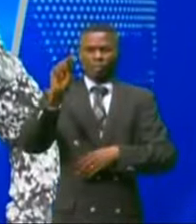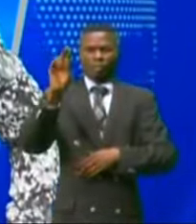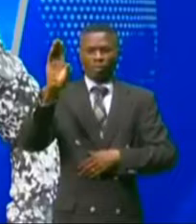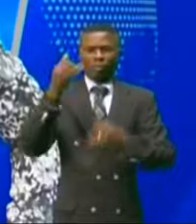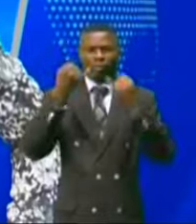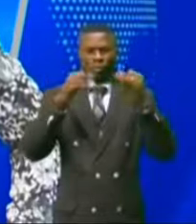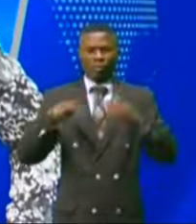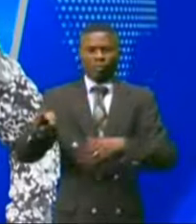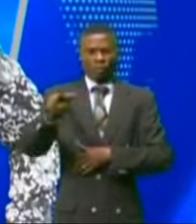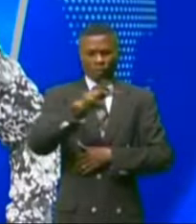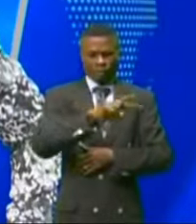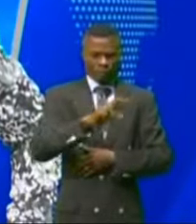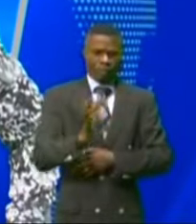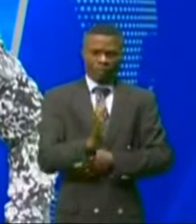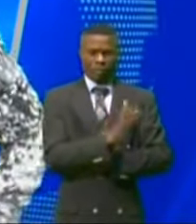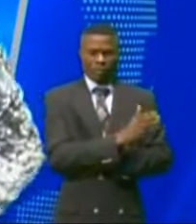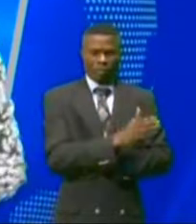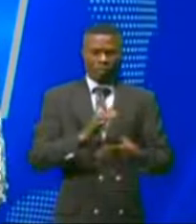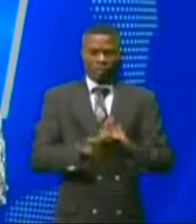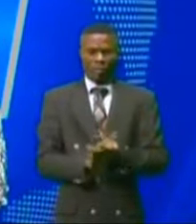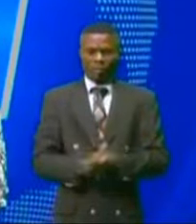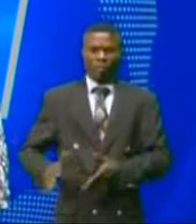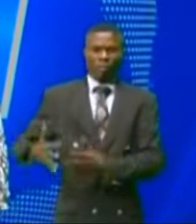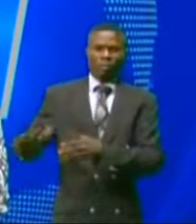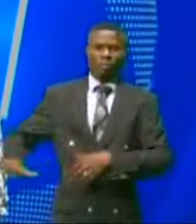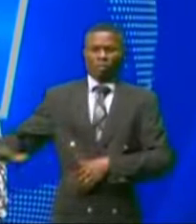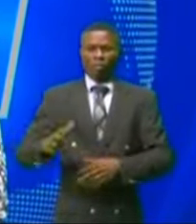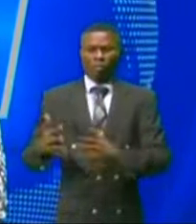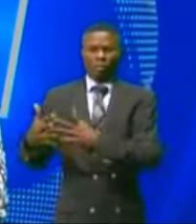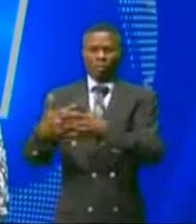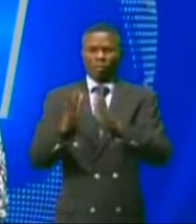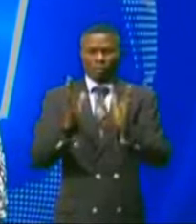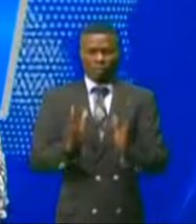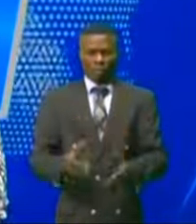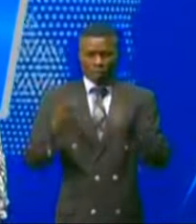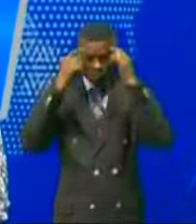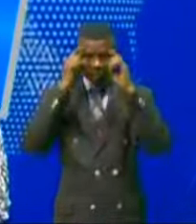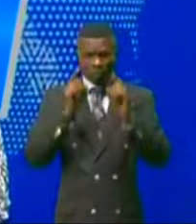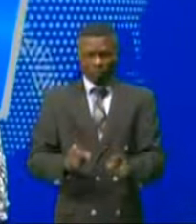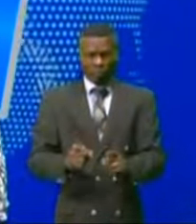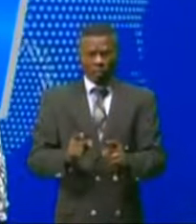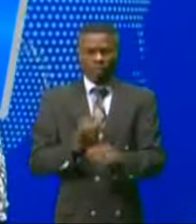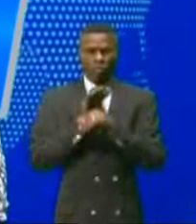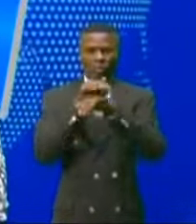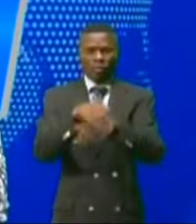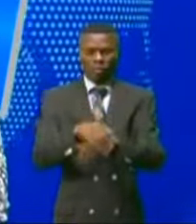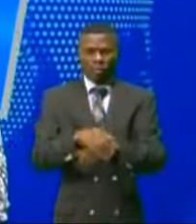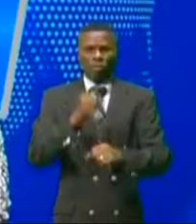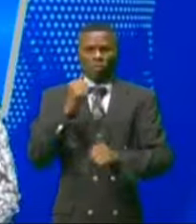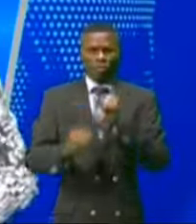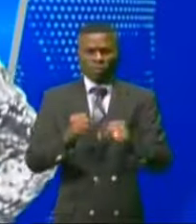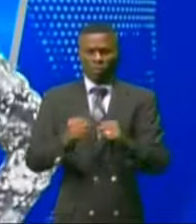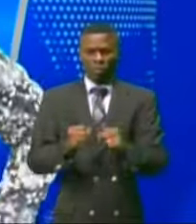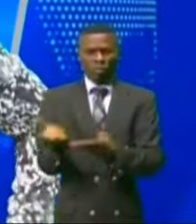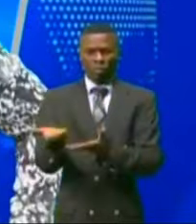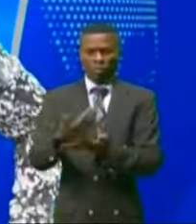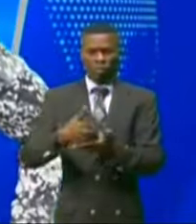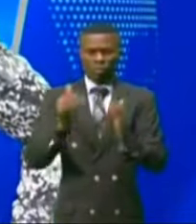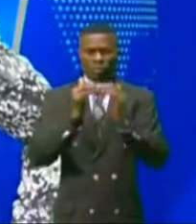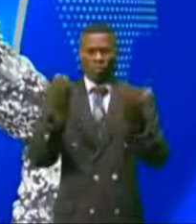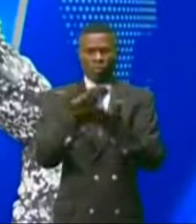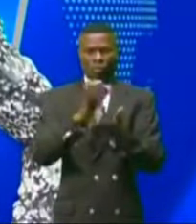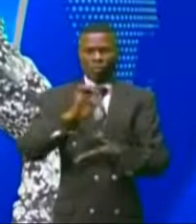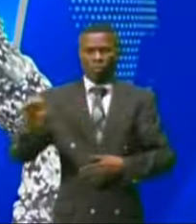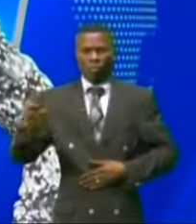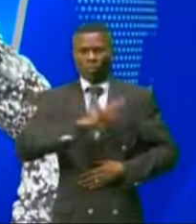vous informer. Les États-Unis d'Amérique sont déterminés à contribuer aux efforts pour le retour de la paix dans l'est